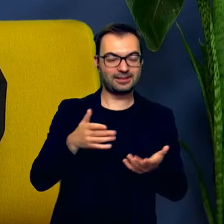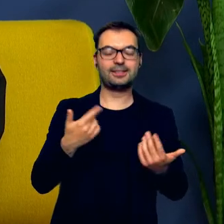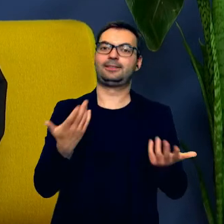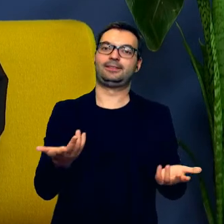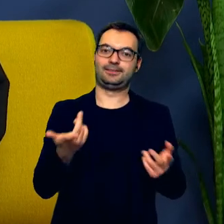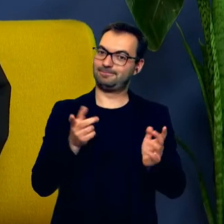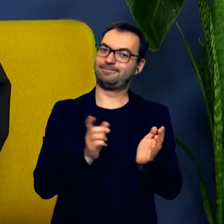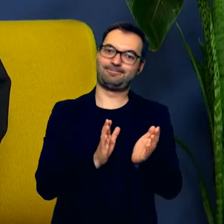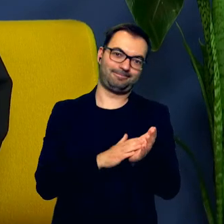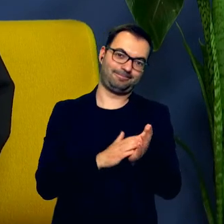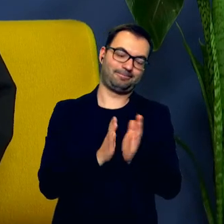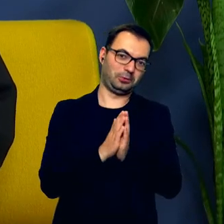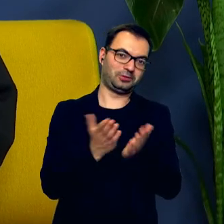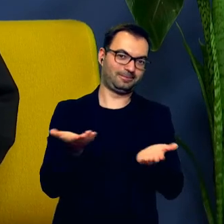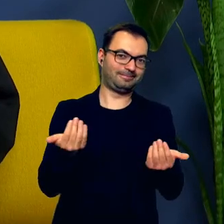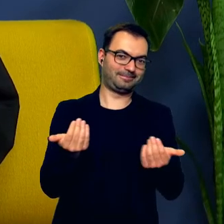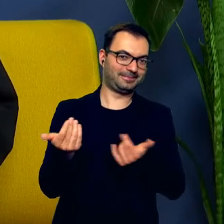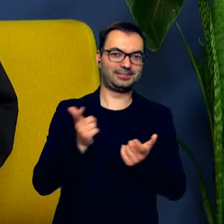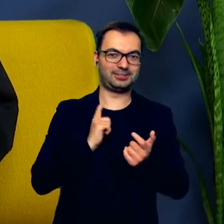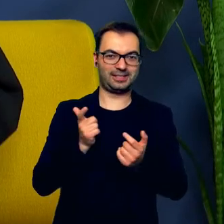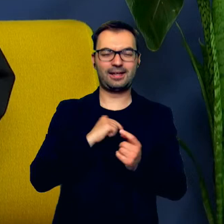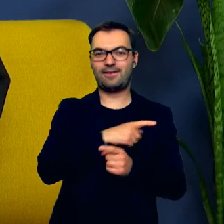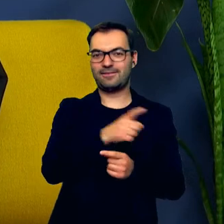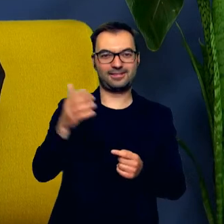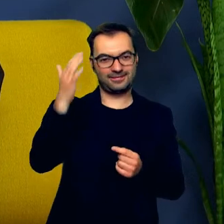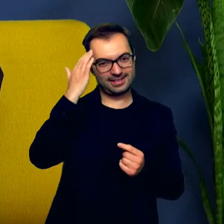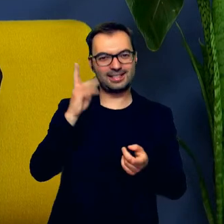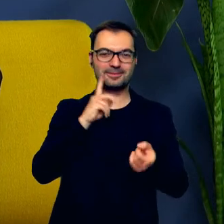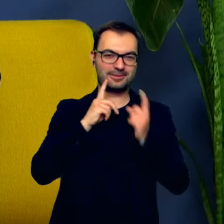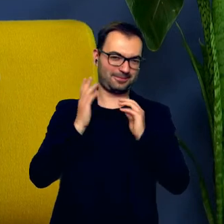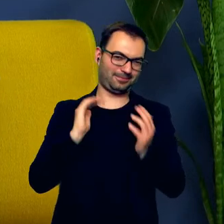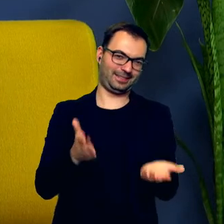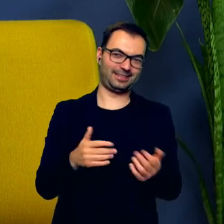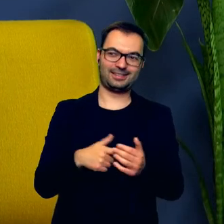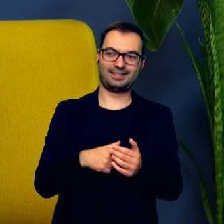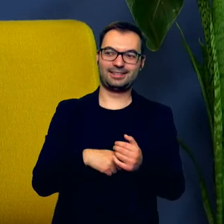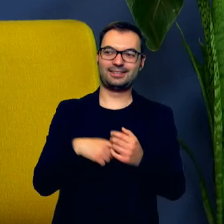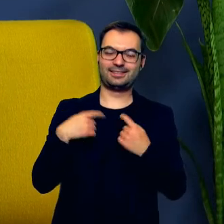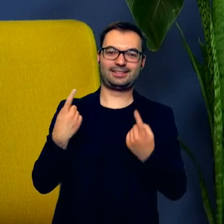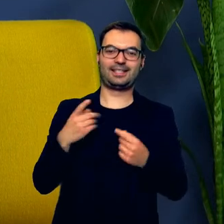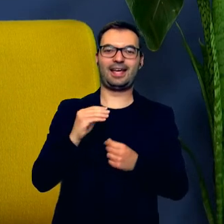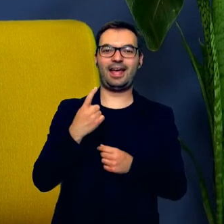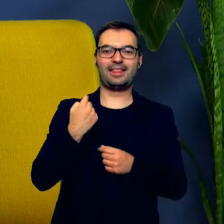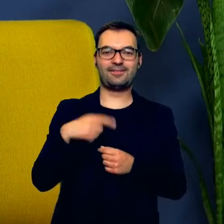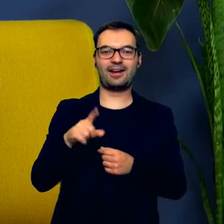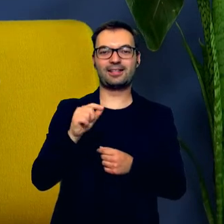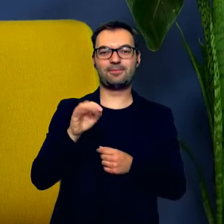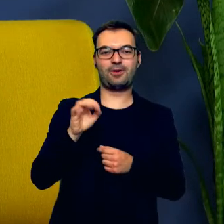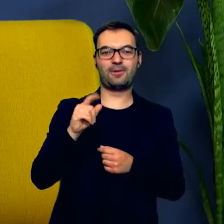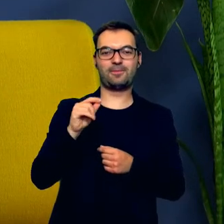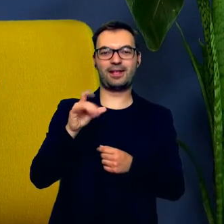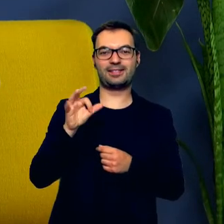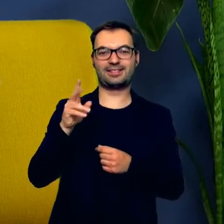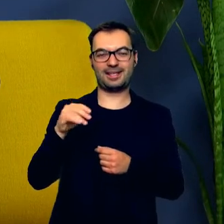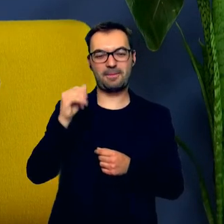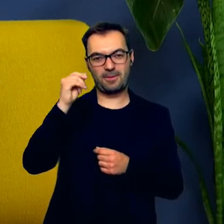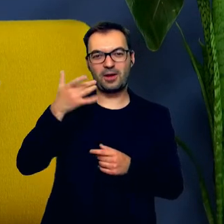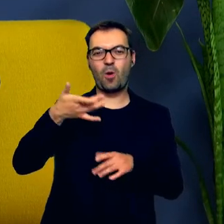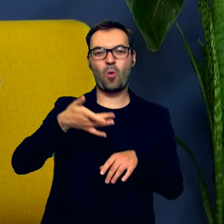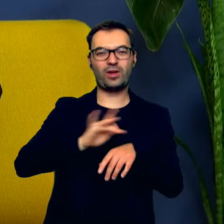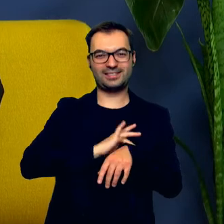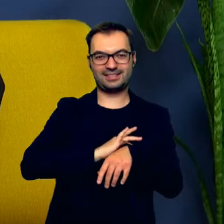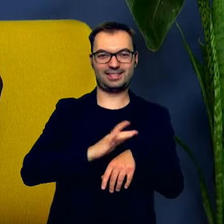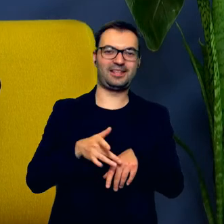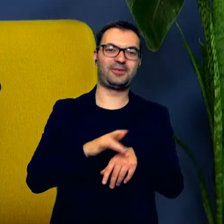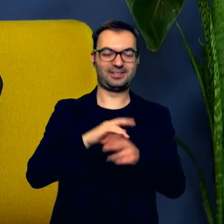więc bardzo na nie czekamy. Tym bardziej, że Państwo wiedzą, o kim będziemy rozmawiać, bo to sam on, Edward Popielski, łysy,